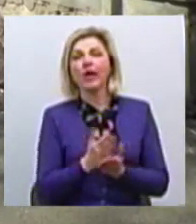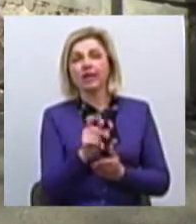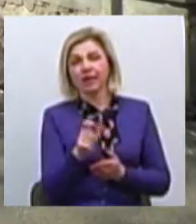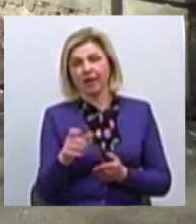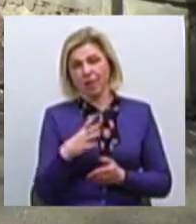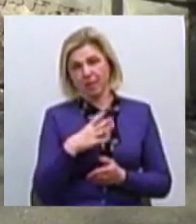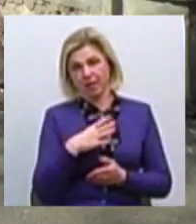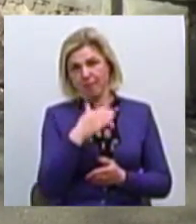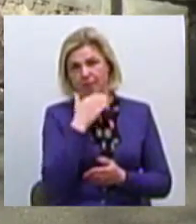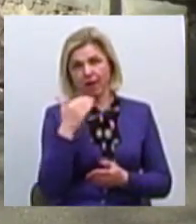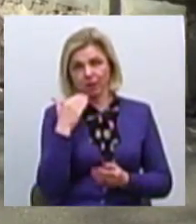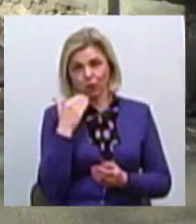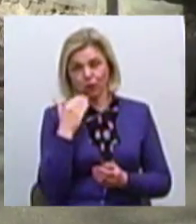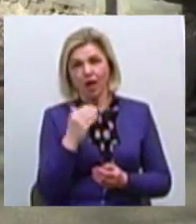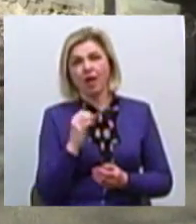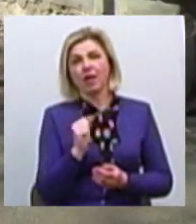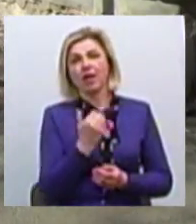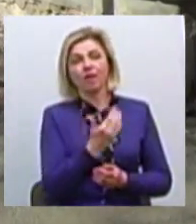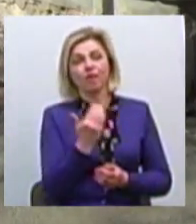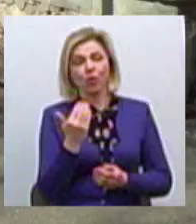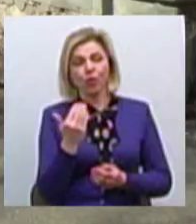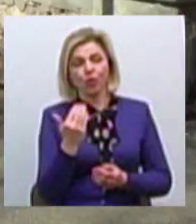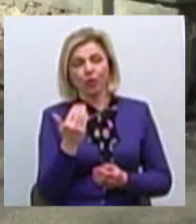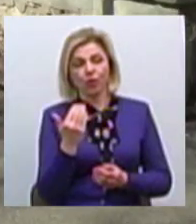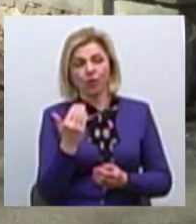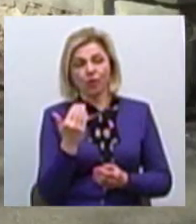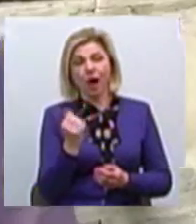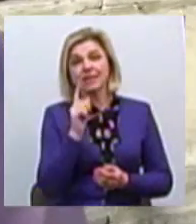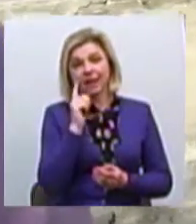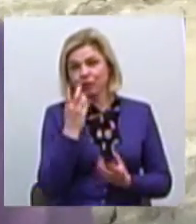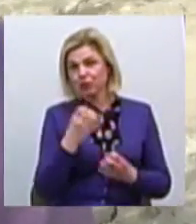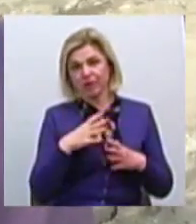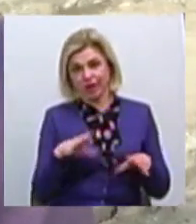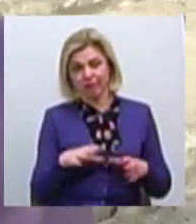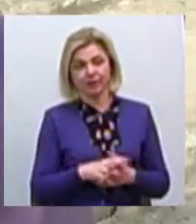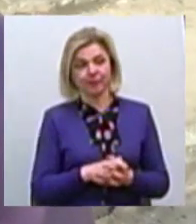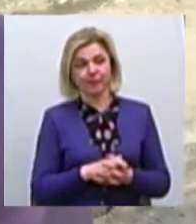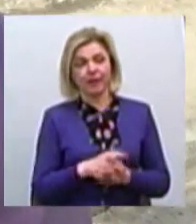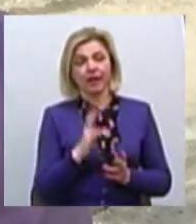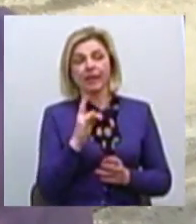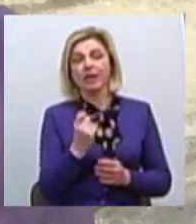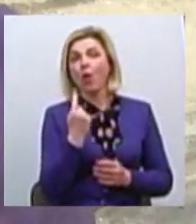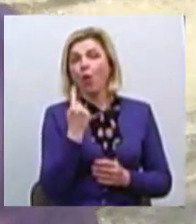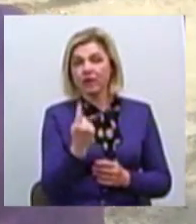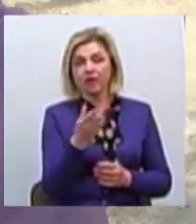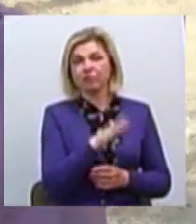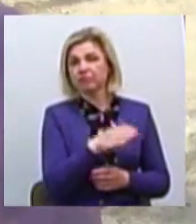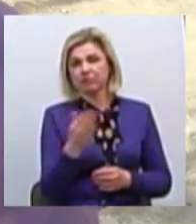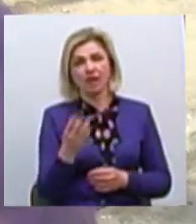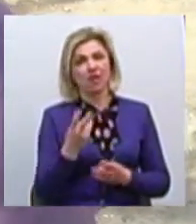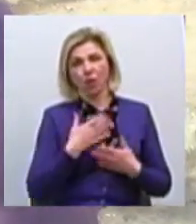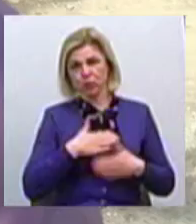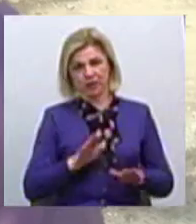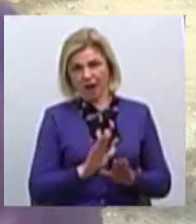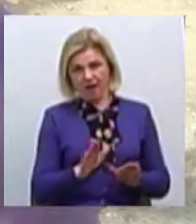нас, а юмористів ще не було. Побачимо, що буде. Ні один, ні другий кандидат мене, звісно, не устраивает. Но,